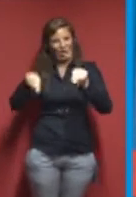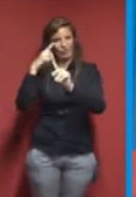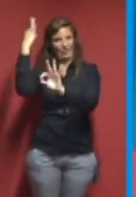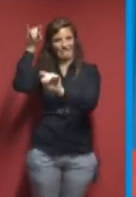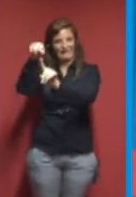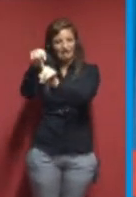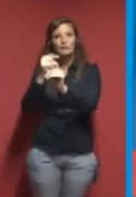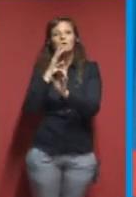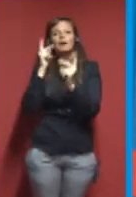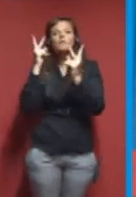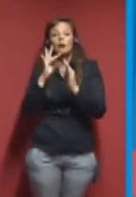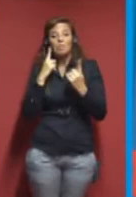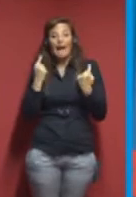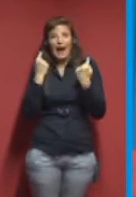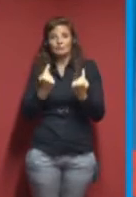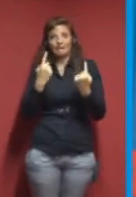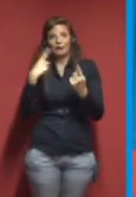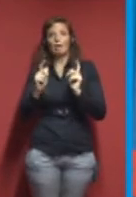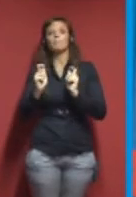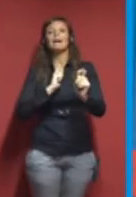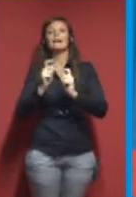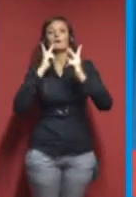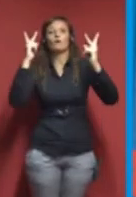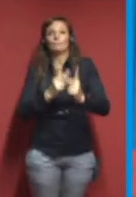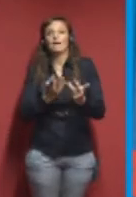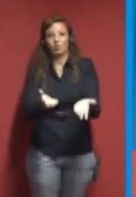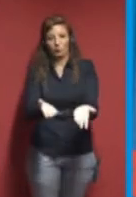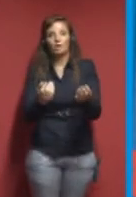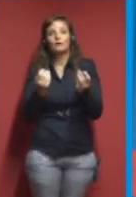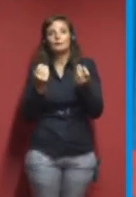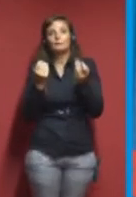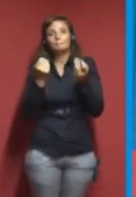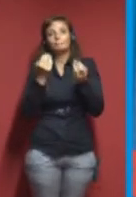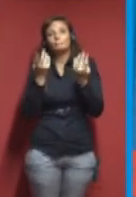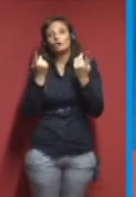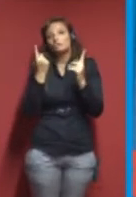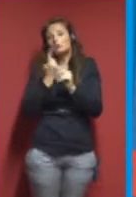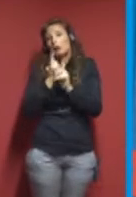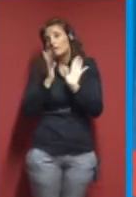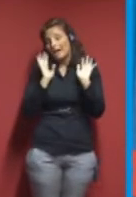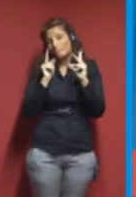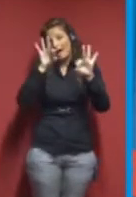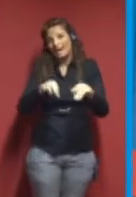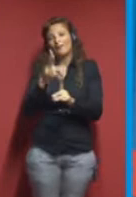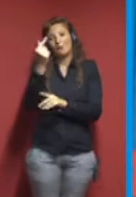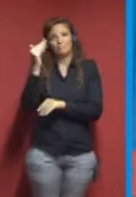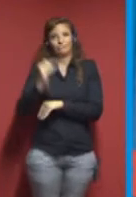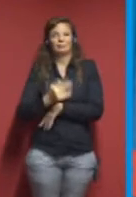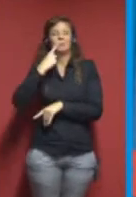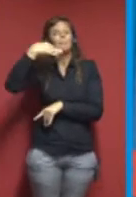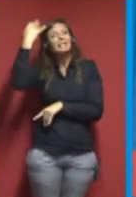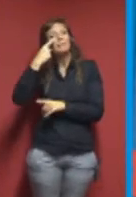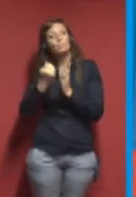il vero e proprio mercato allora dovremmo avere un prezzo basso come quello della cina